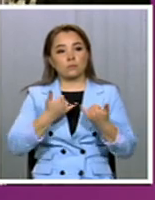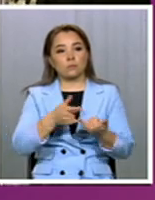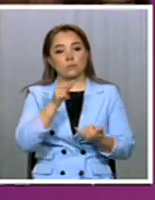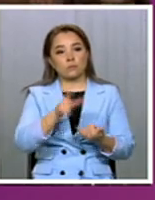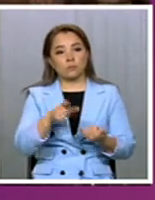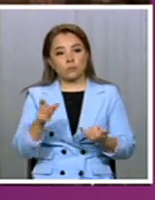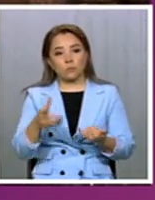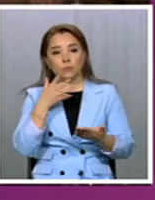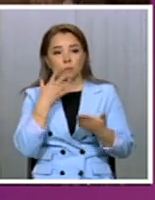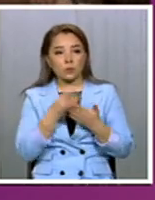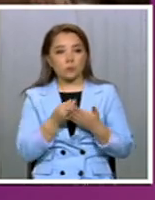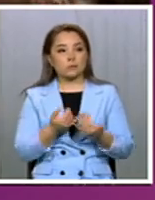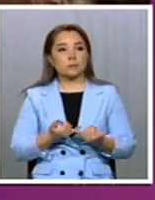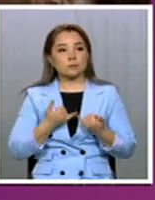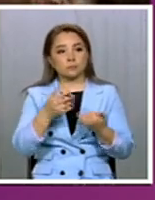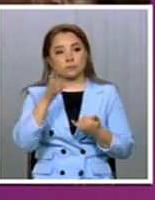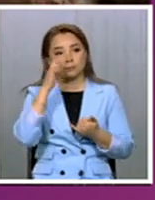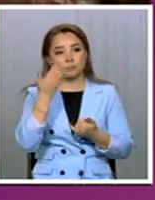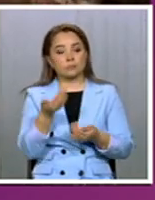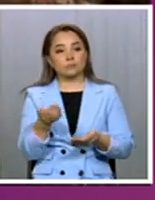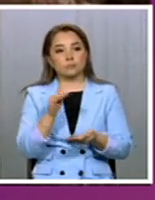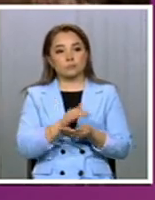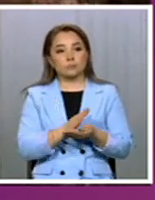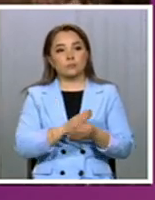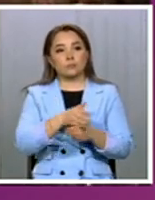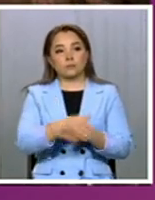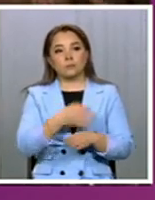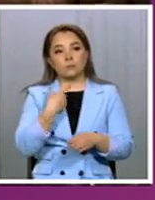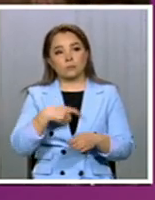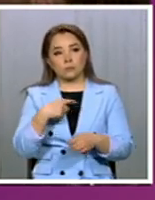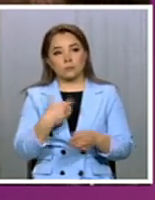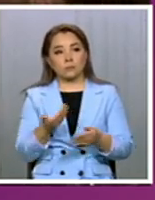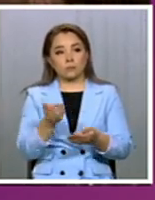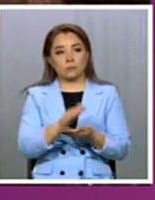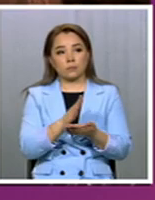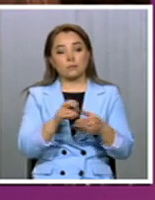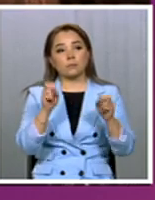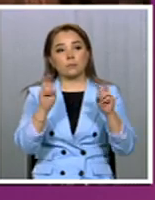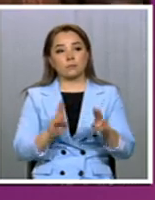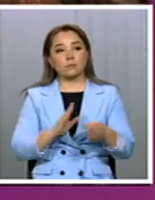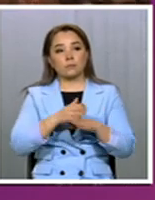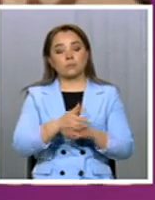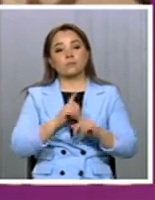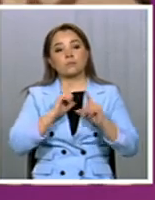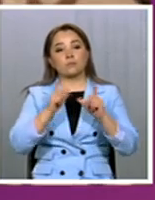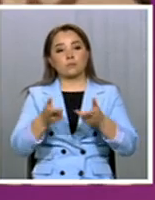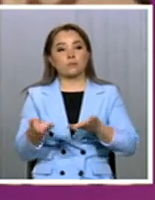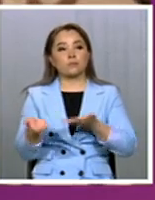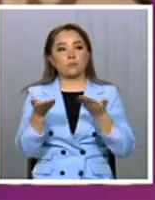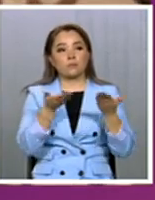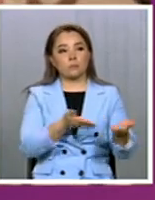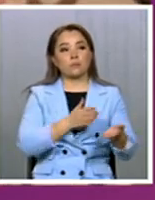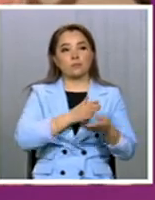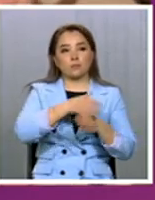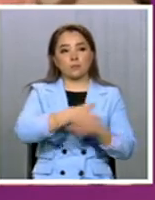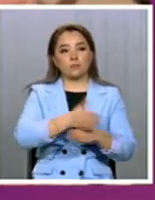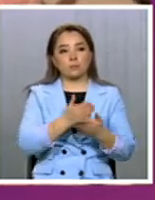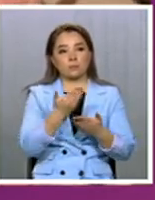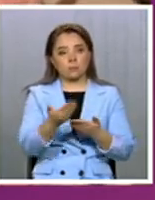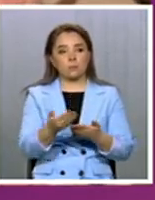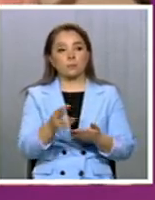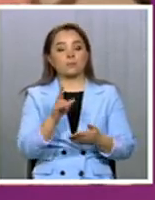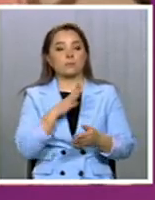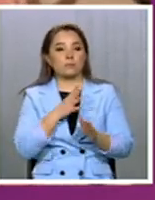өздерін құдайы қонақпыз деп таныстырады. Ал арнайы қонақ шақырумен келген мейман. Кезбе